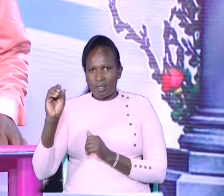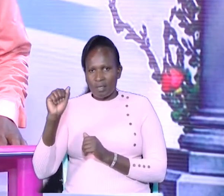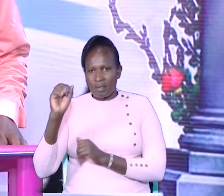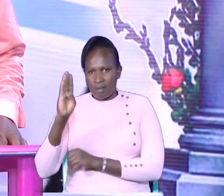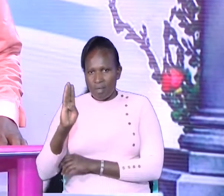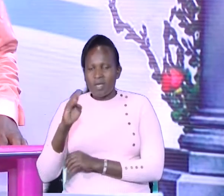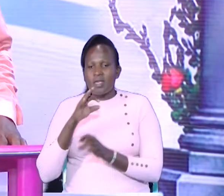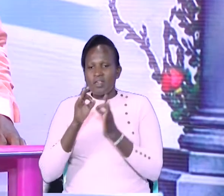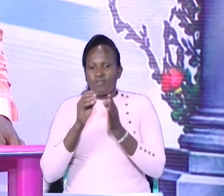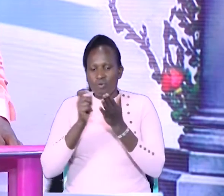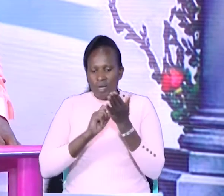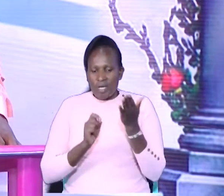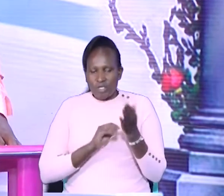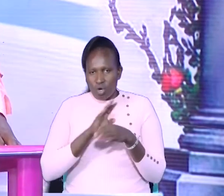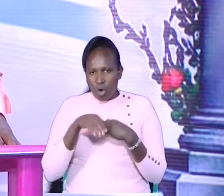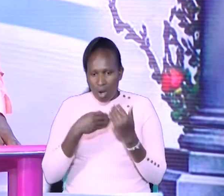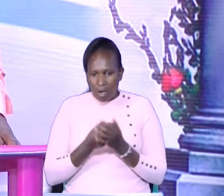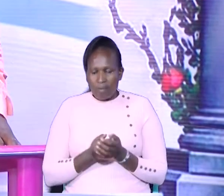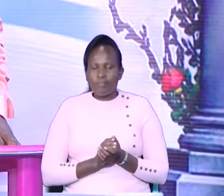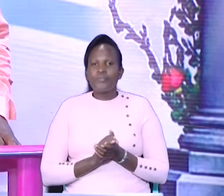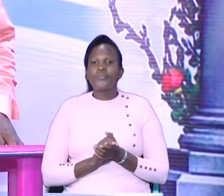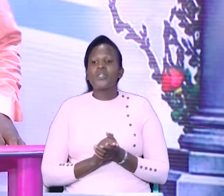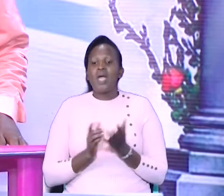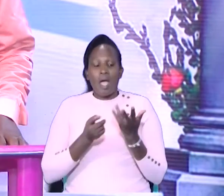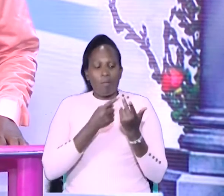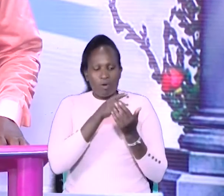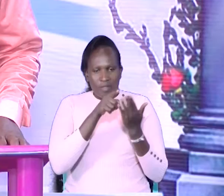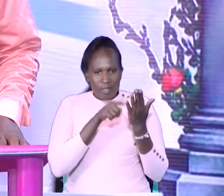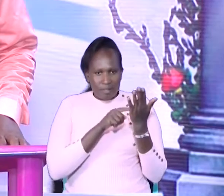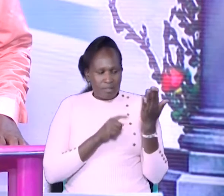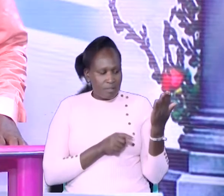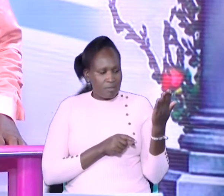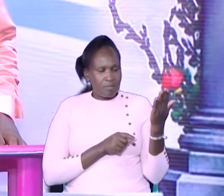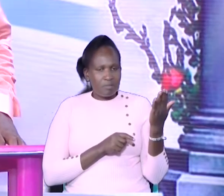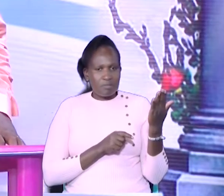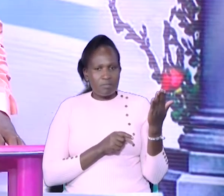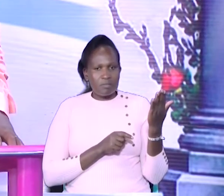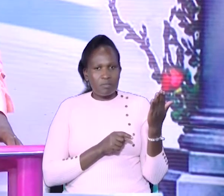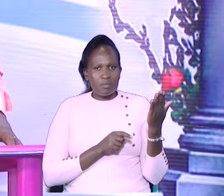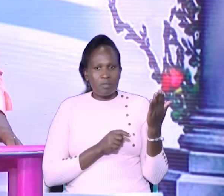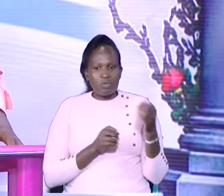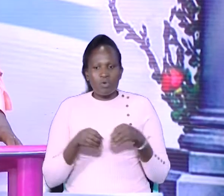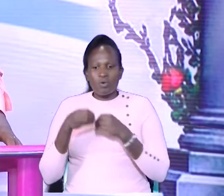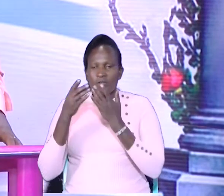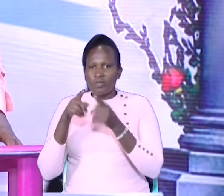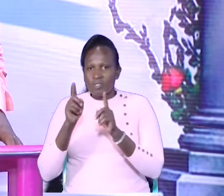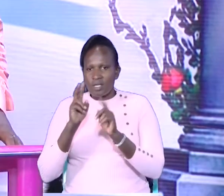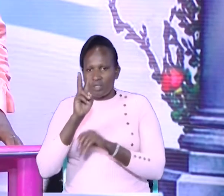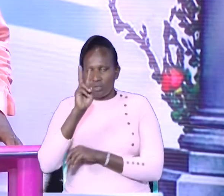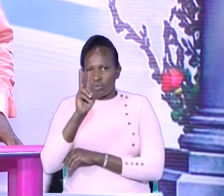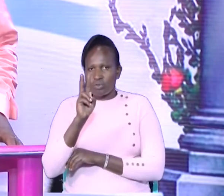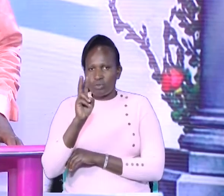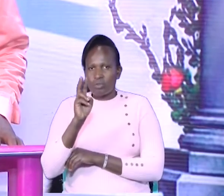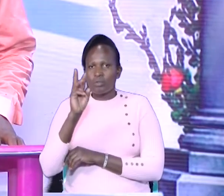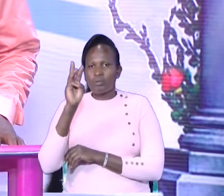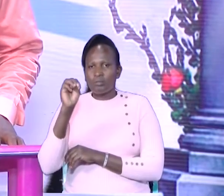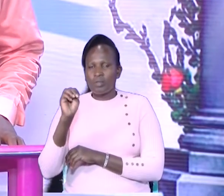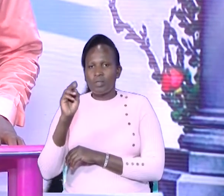Kama uliweza kuandika kati ya hizo, uliweza kujipatia